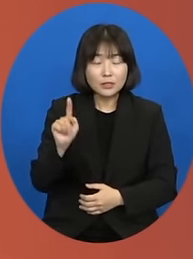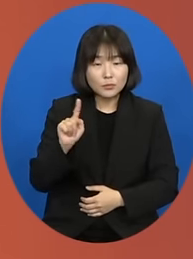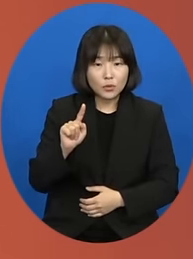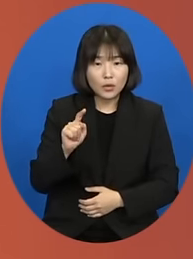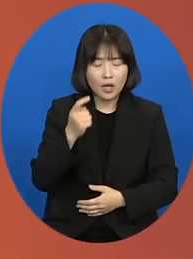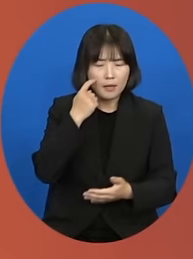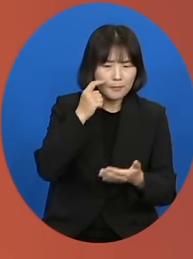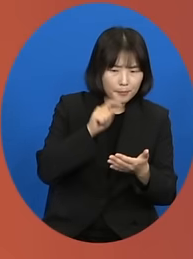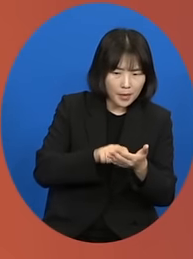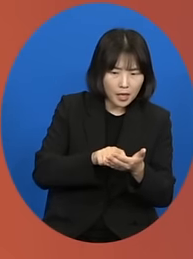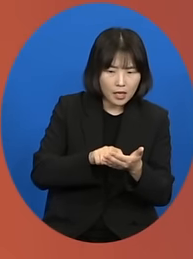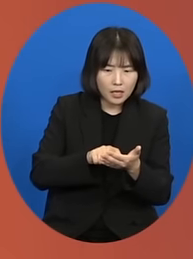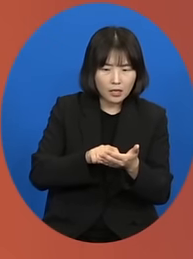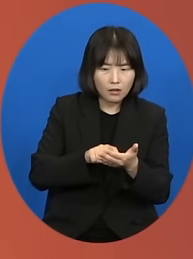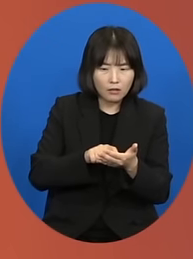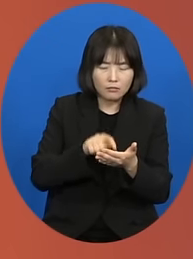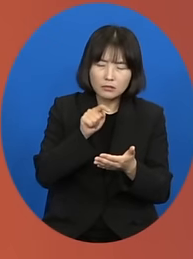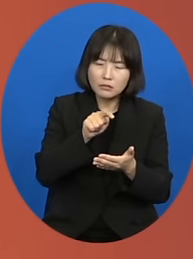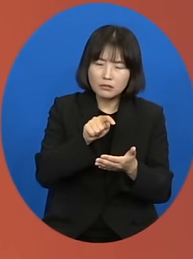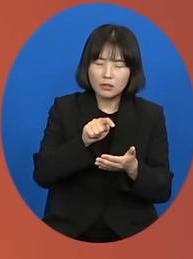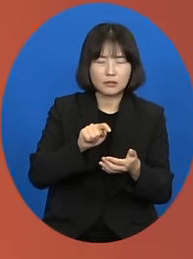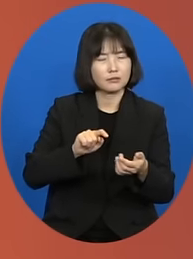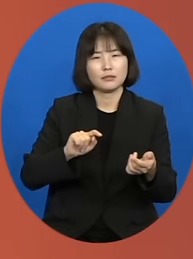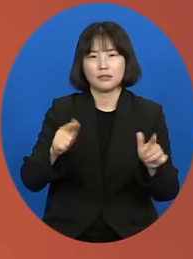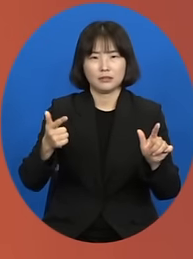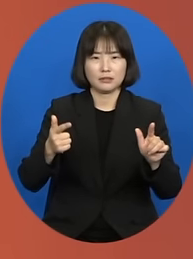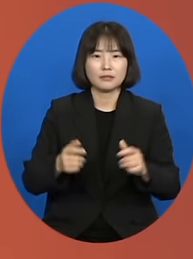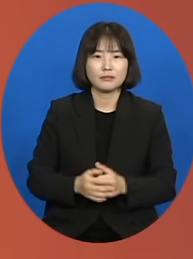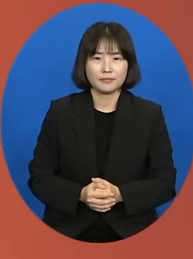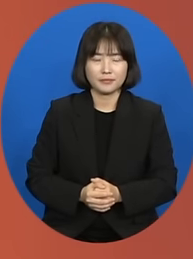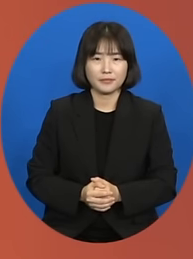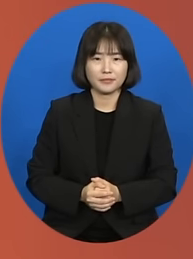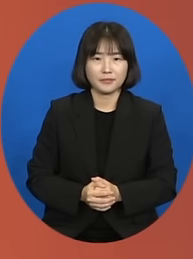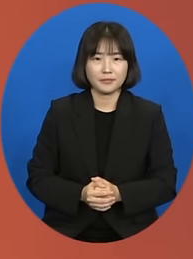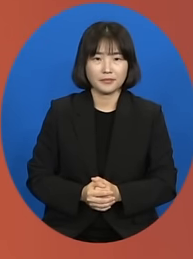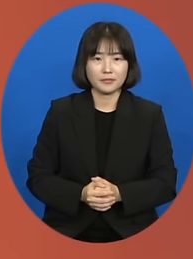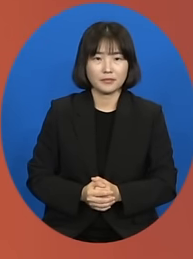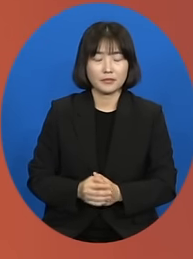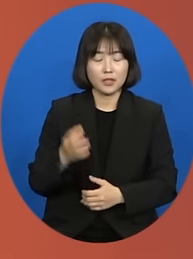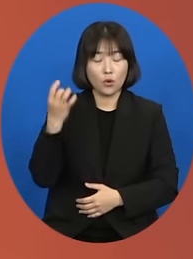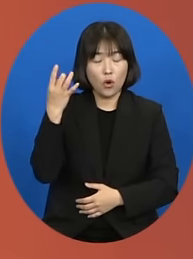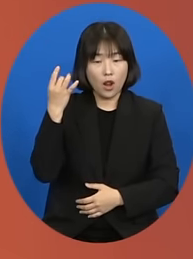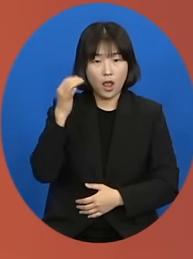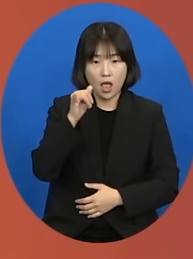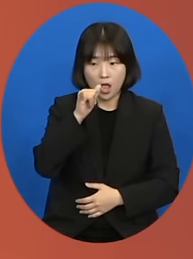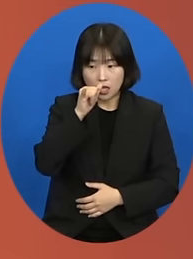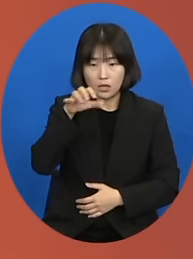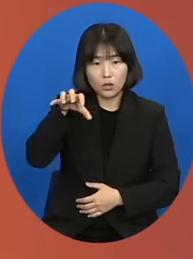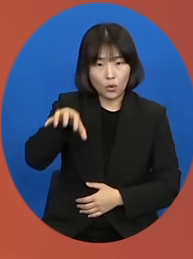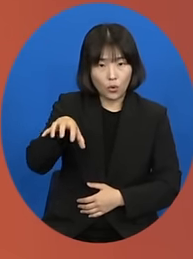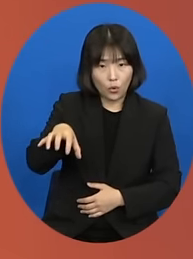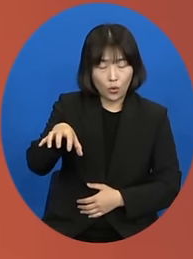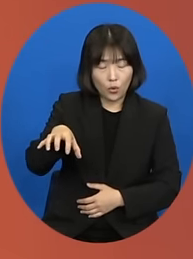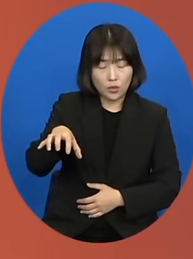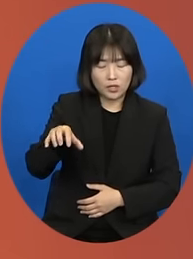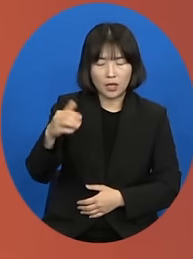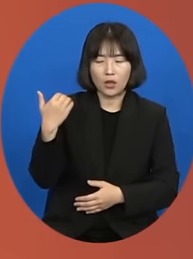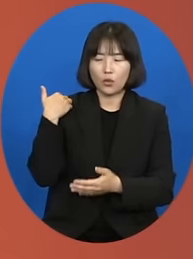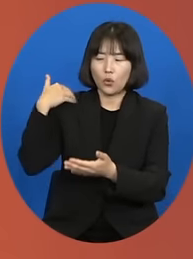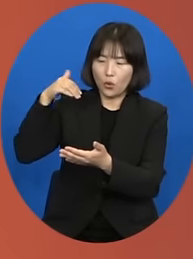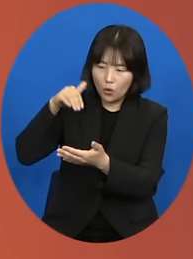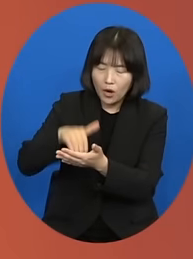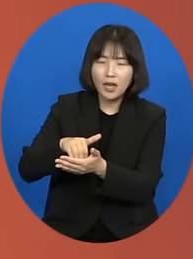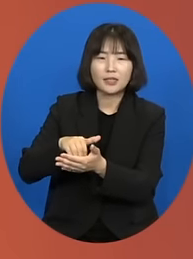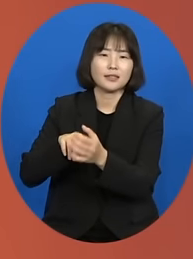발견하고 발명했다는 것과는 다릅니다. 그것은 바로 원래 있어야 할 자리로 돌아왔다는 것을